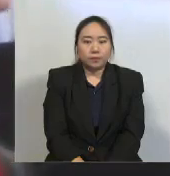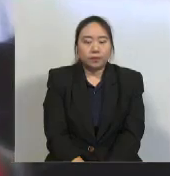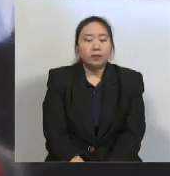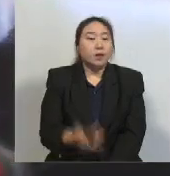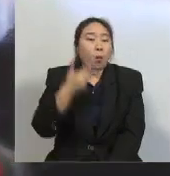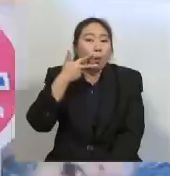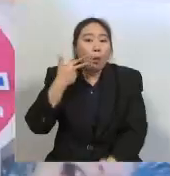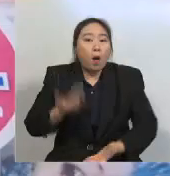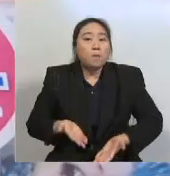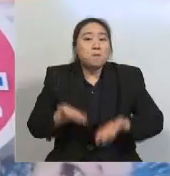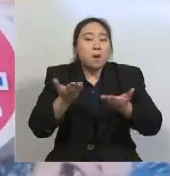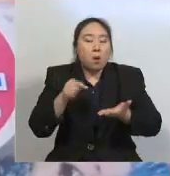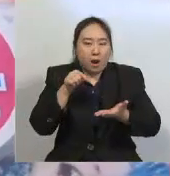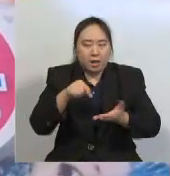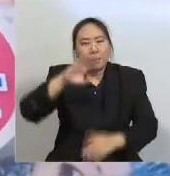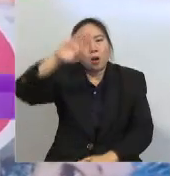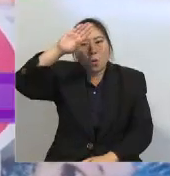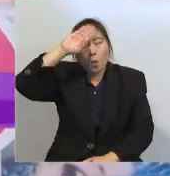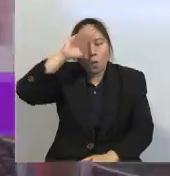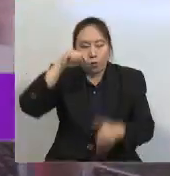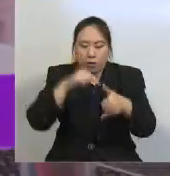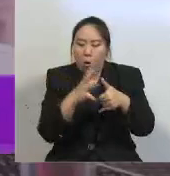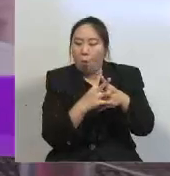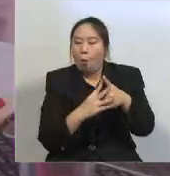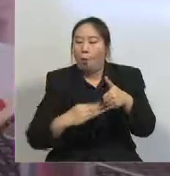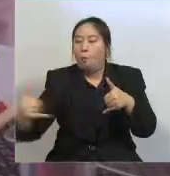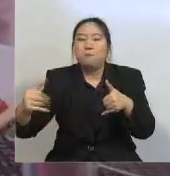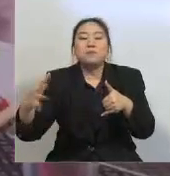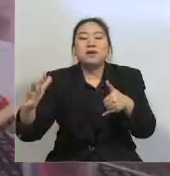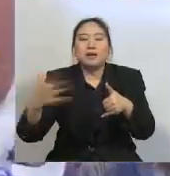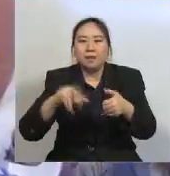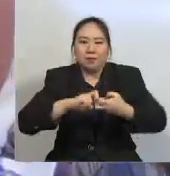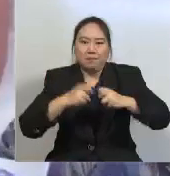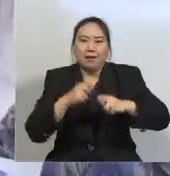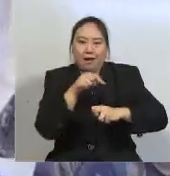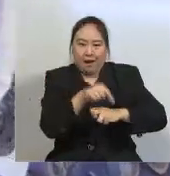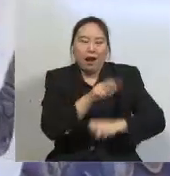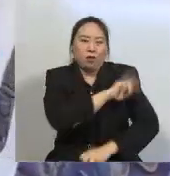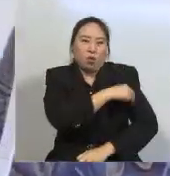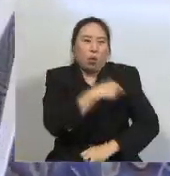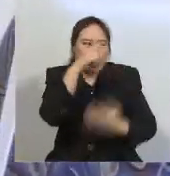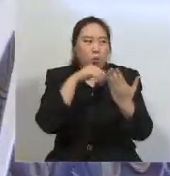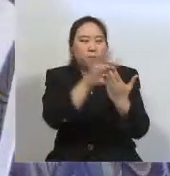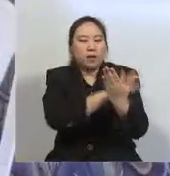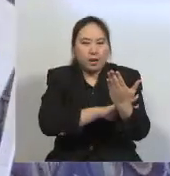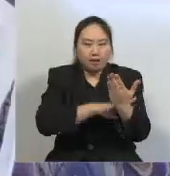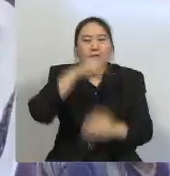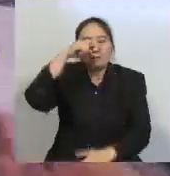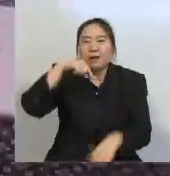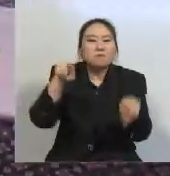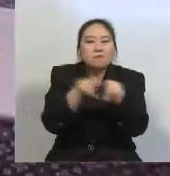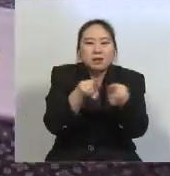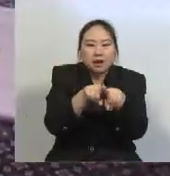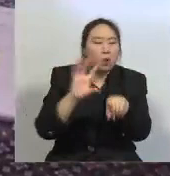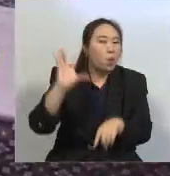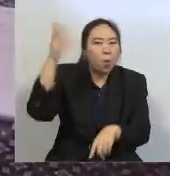เบาหวานหนึ่งในโรคไม่ติดต่อเรื้อรังที่ปัจจุบันกลายเป็นปัญหาสาธารณสุขทั่วโลกรวมถึงประเทศไทยที่มีแนวโน้มผู้ป่ว